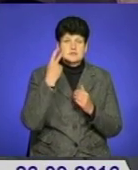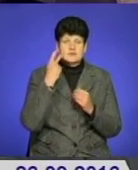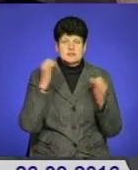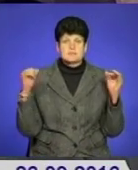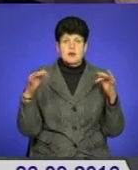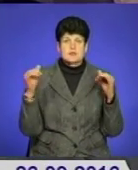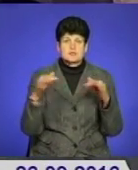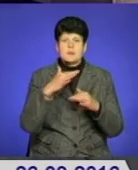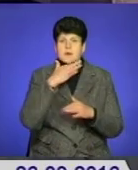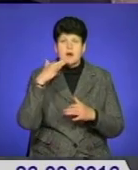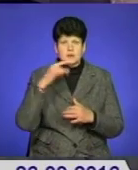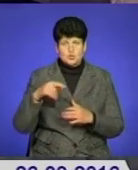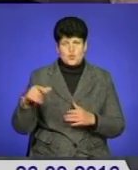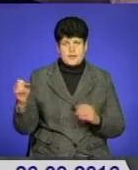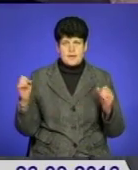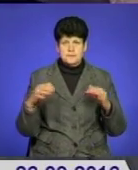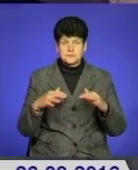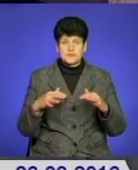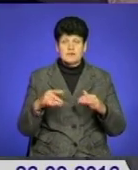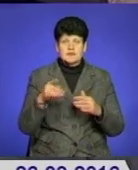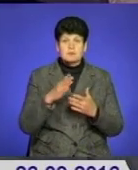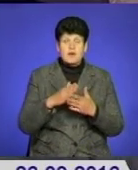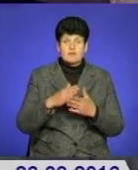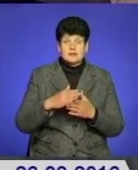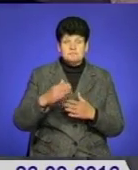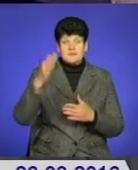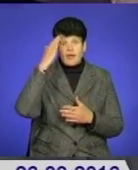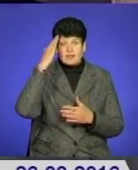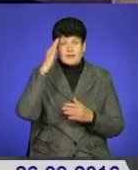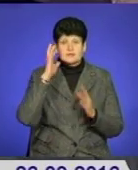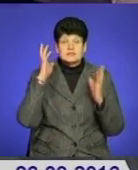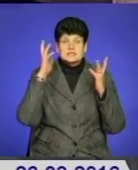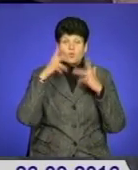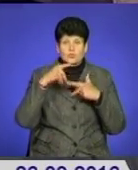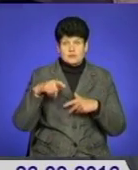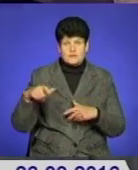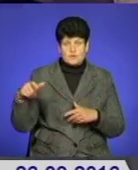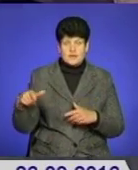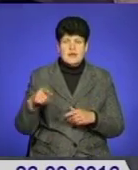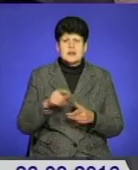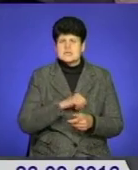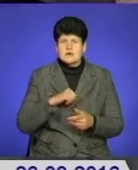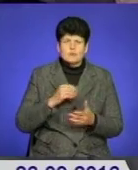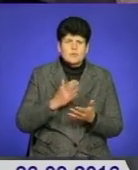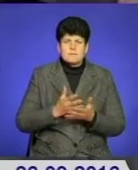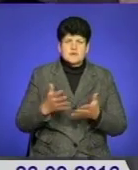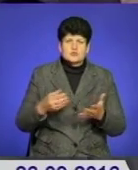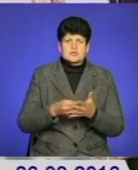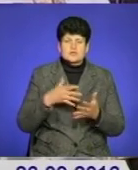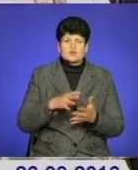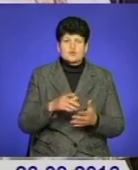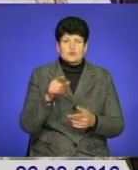багато людей. Він мав талант закохуватися в людей, але самою більшою його цінністю була любов до